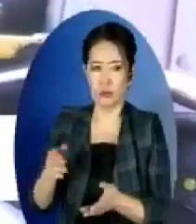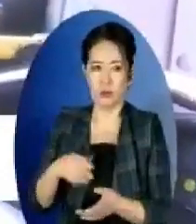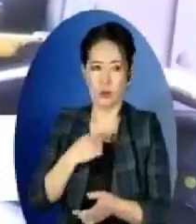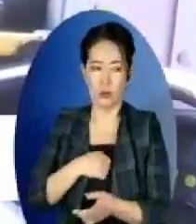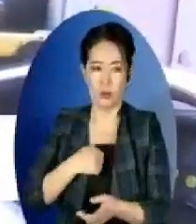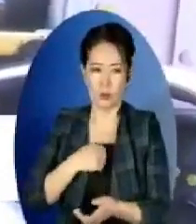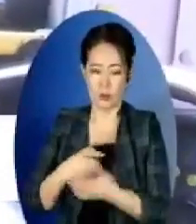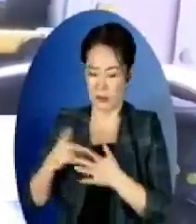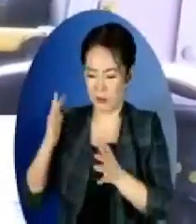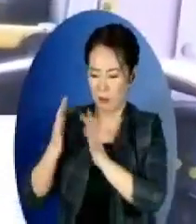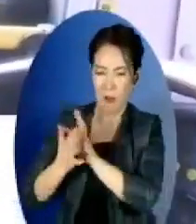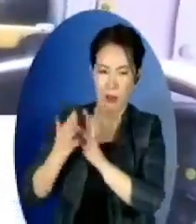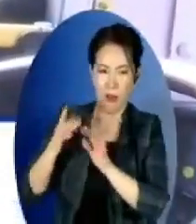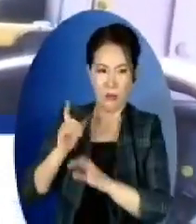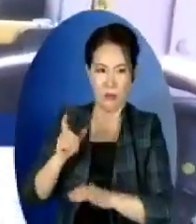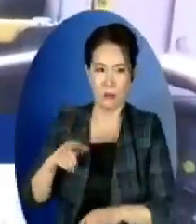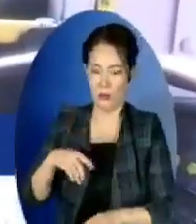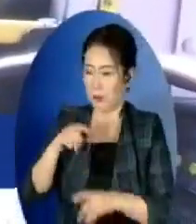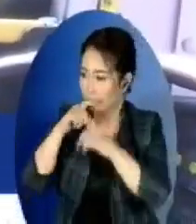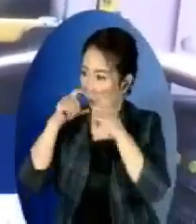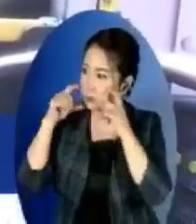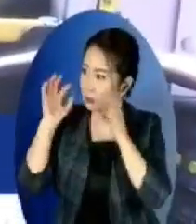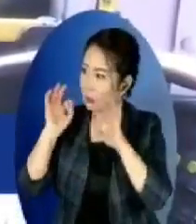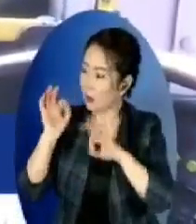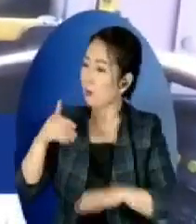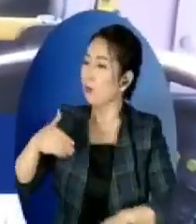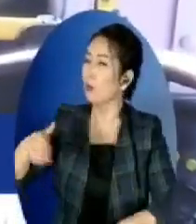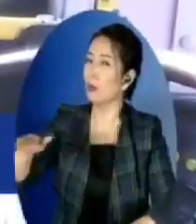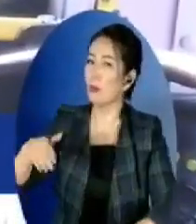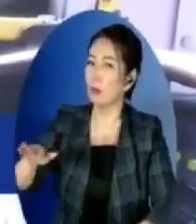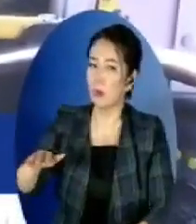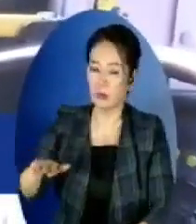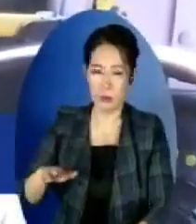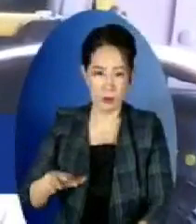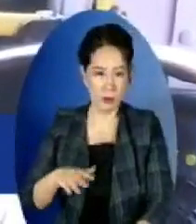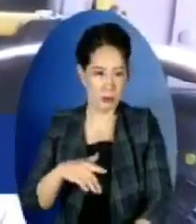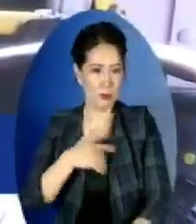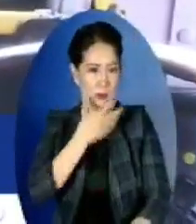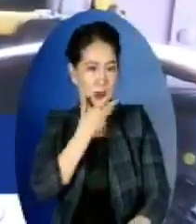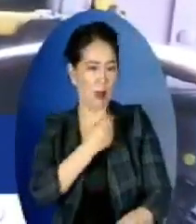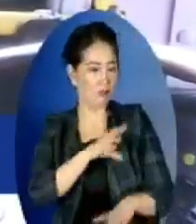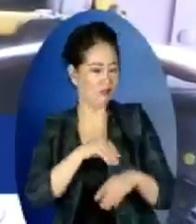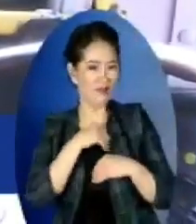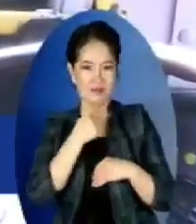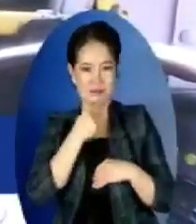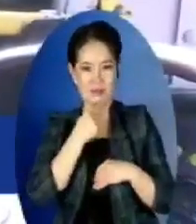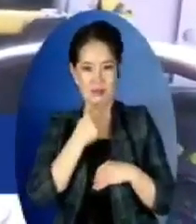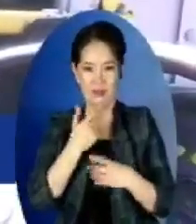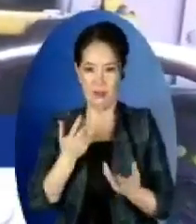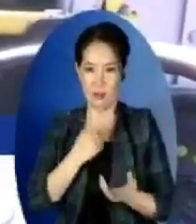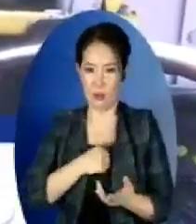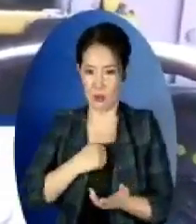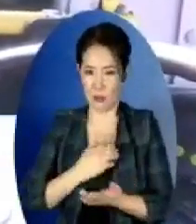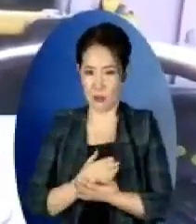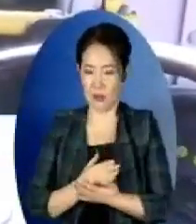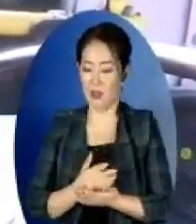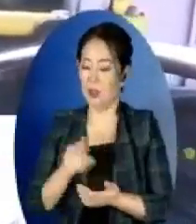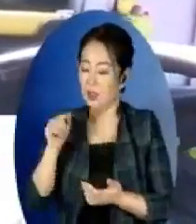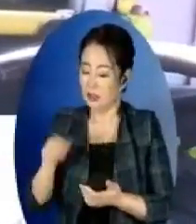шті нийлэлт байгаа хүмүүс тэгэл амны халт байна та буу гэх юм бол давуу сайхнаар хүлээж авахгүй тодорхой. Гэтэ